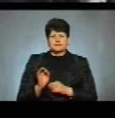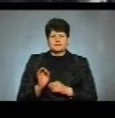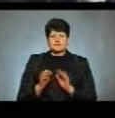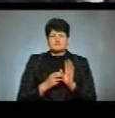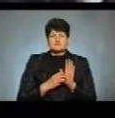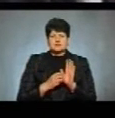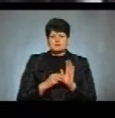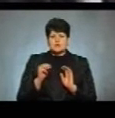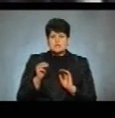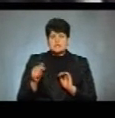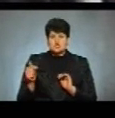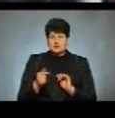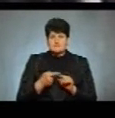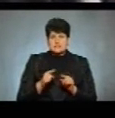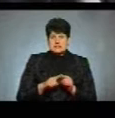800 тисяч гривень – це